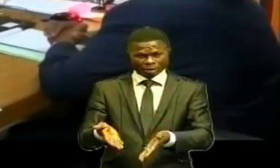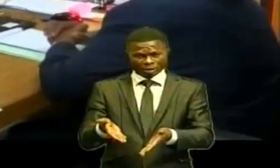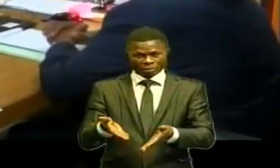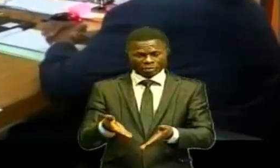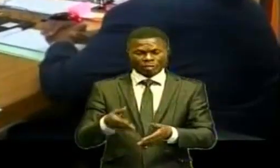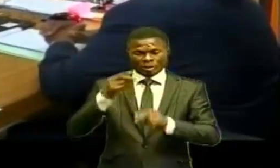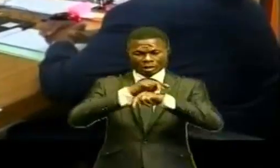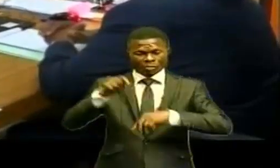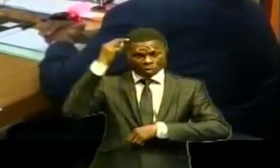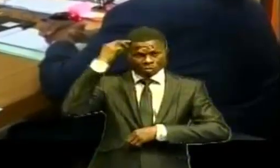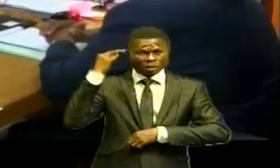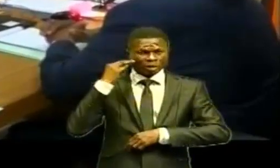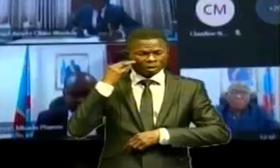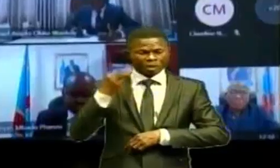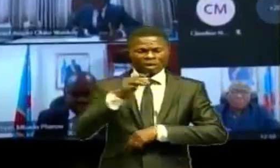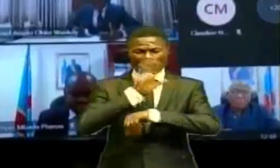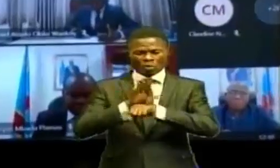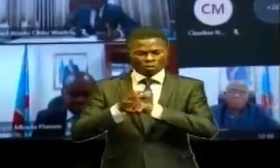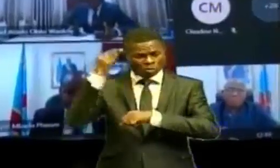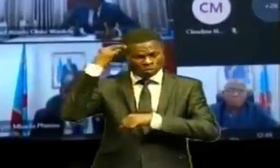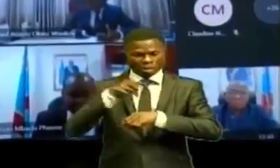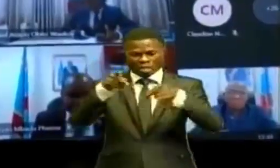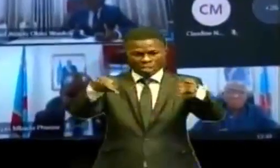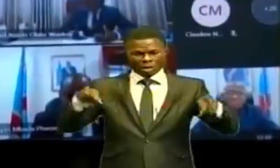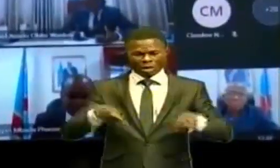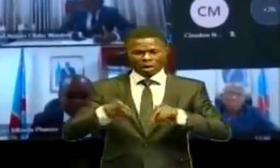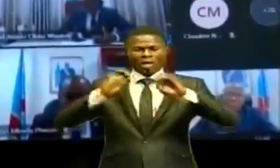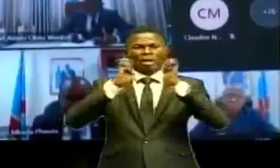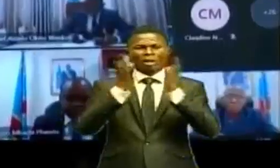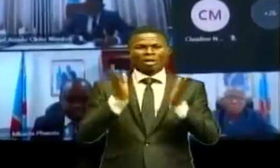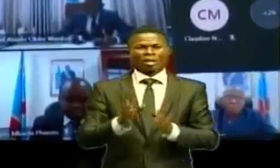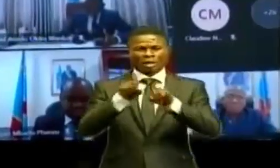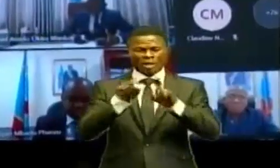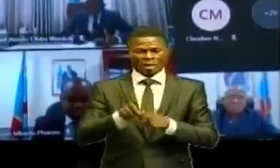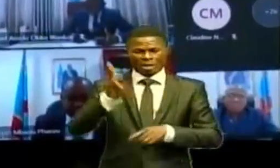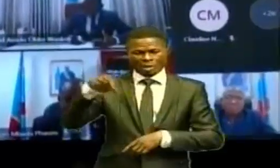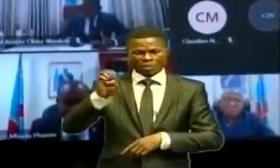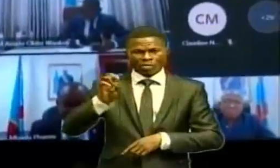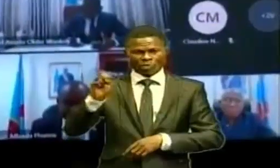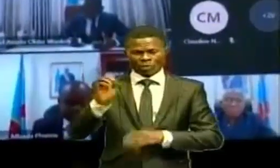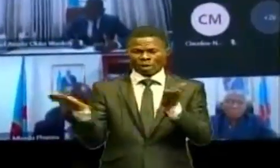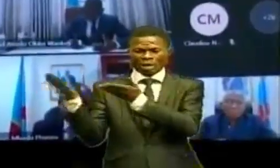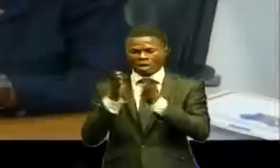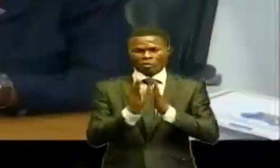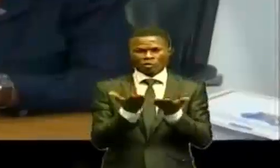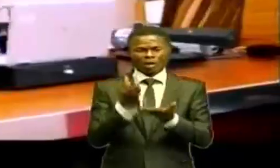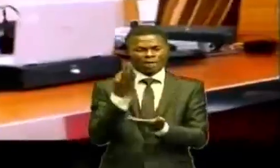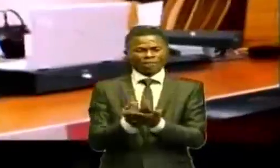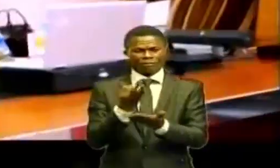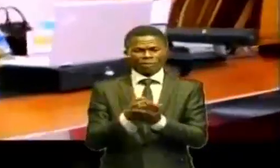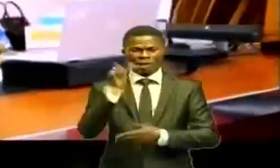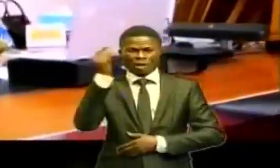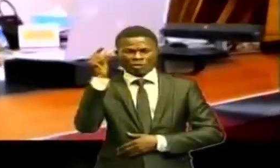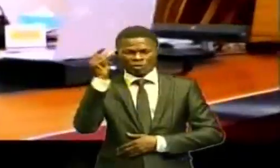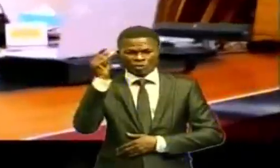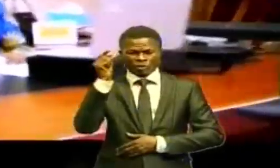la primature, le ministère de l'Environnement, de l'Entrepreneuriat et des PME, du Portefeuille, des Finances, des Mines,